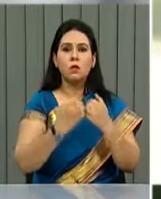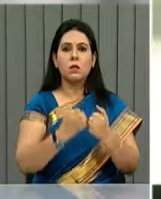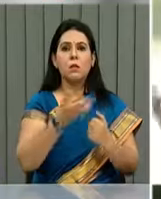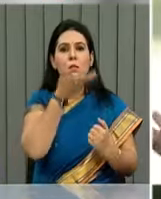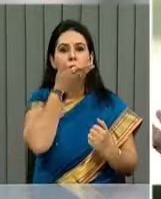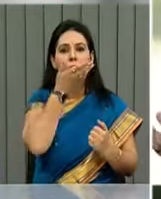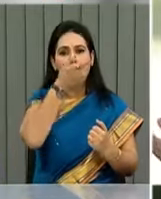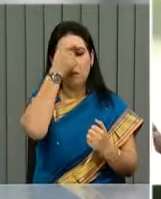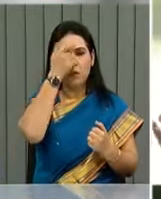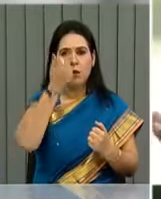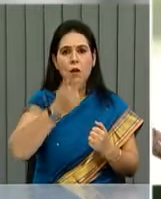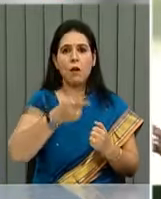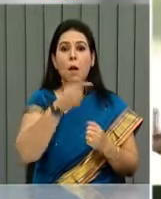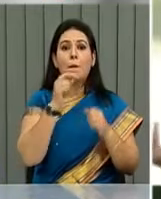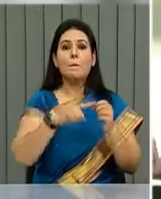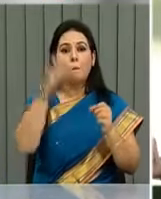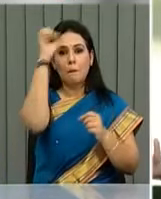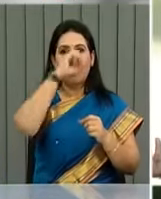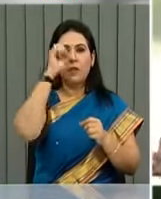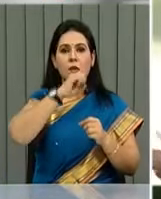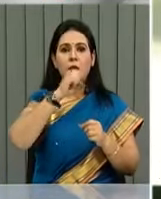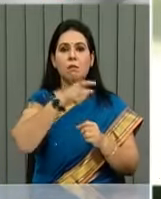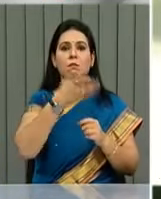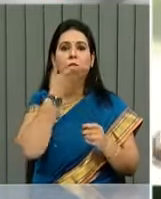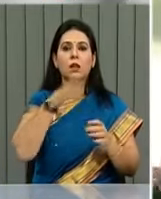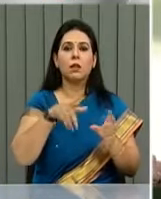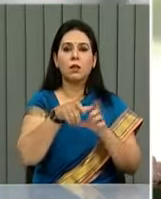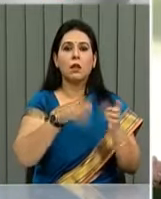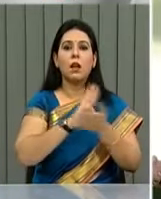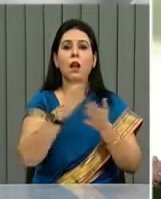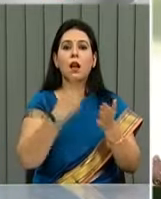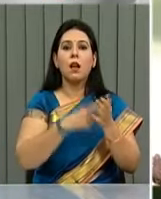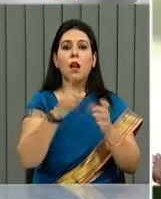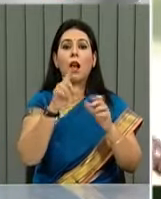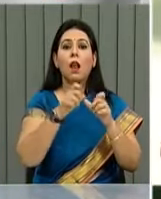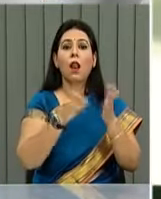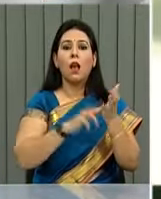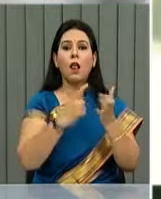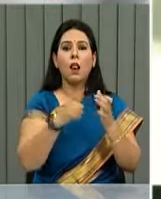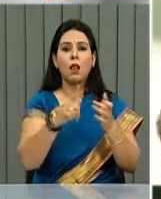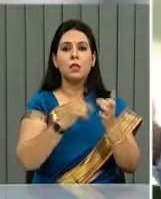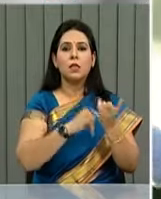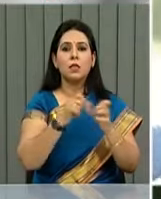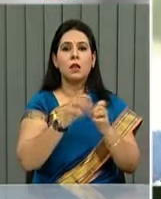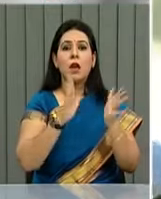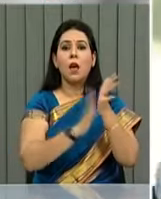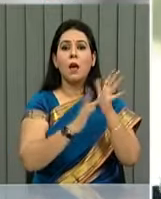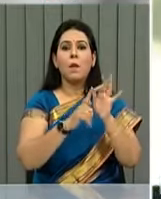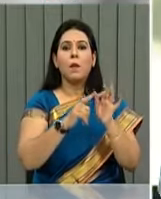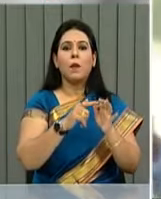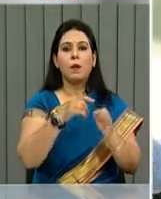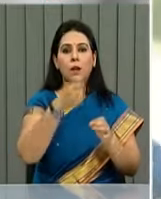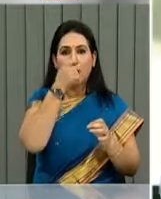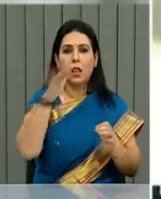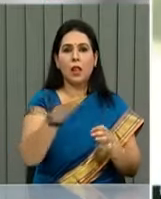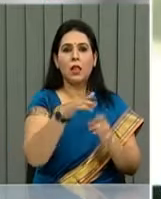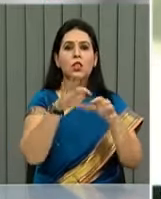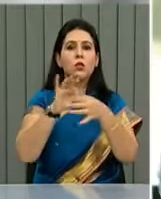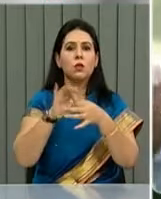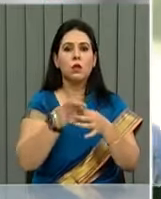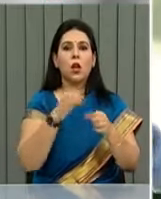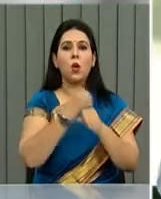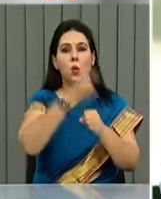जैसे पंजाब में सिंचाई अच्छी है क्योंकि कनाल सिस्टम है, हरियाणा में अच्छी है कनाल सिस्टम है, मध्य प्रदेश ने नदियां जोड़ दी, गुजरात ने